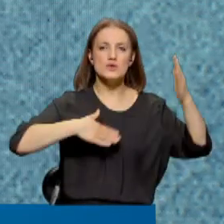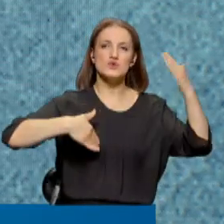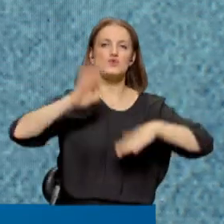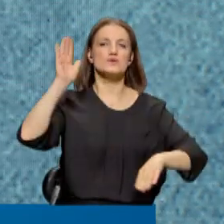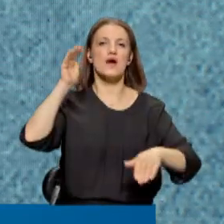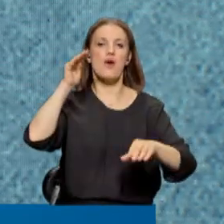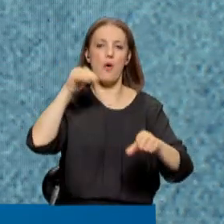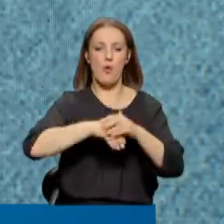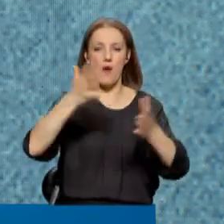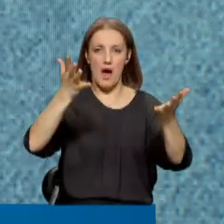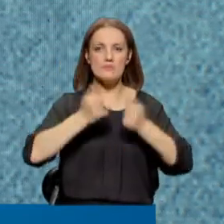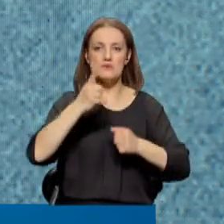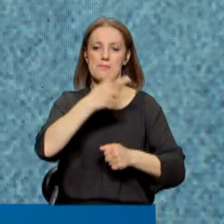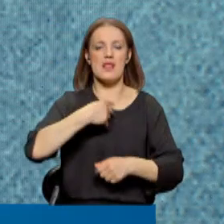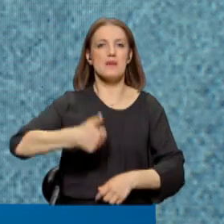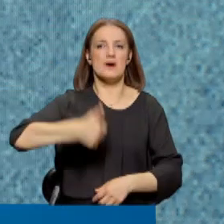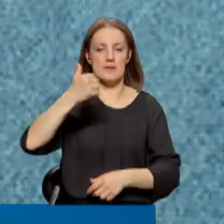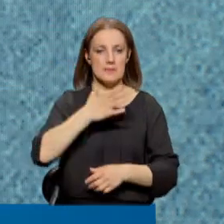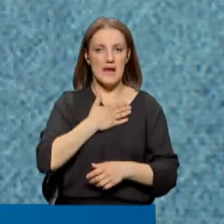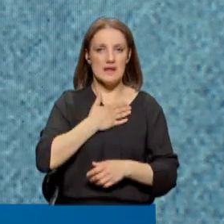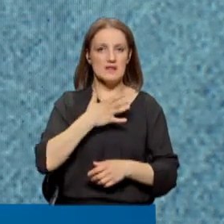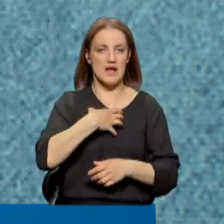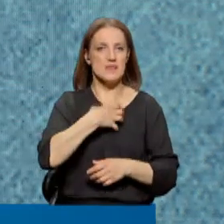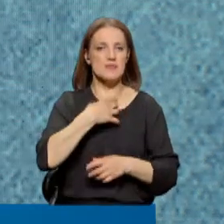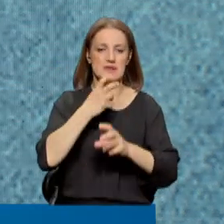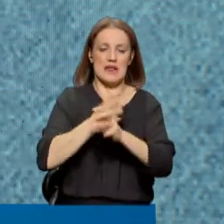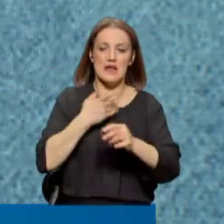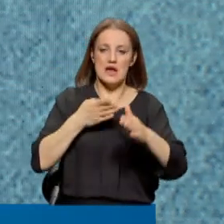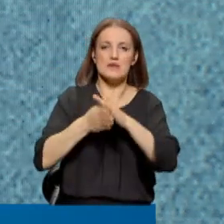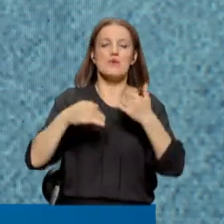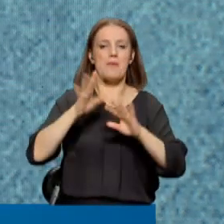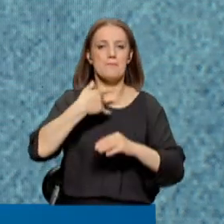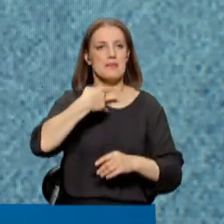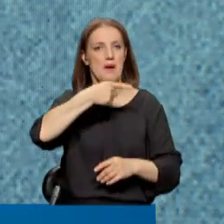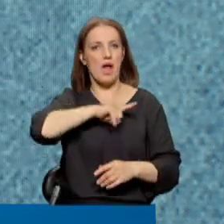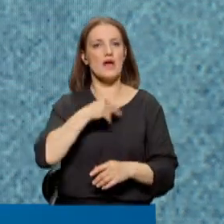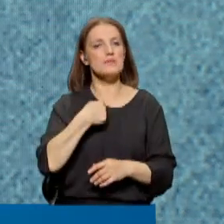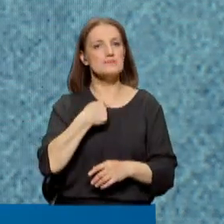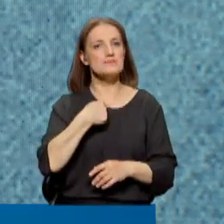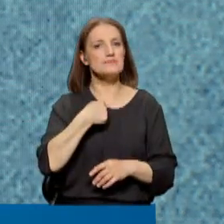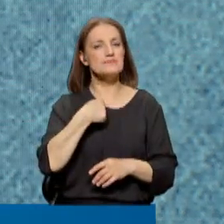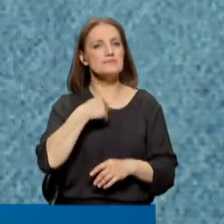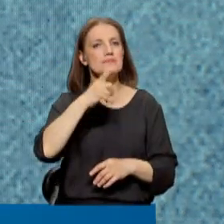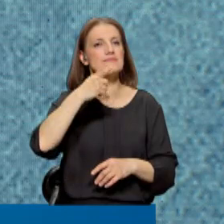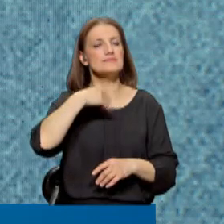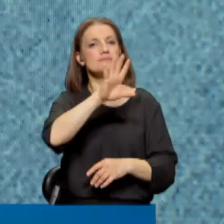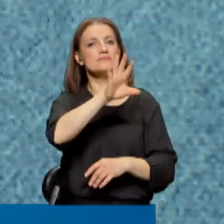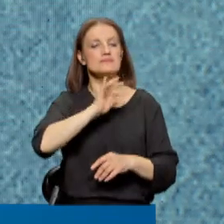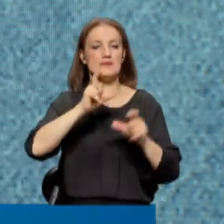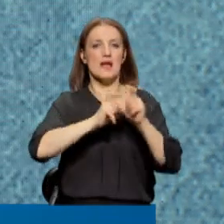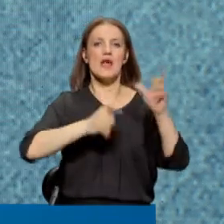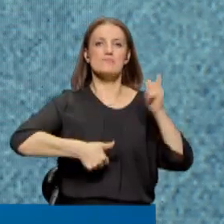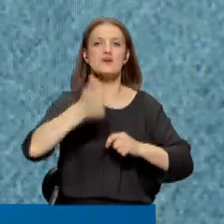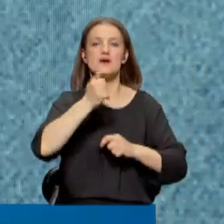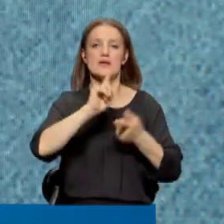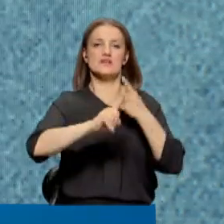oyunu almış bir belediye başkanı. Ben kendimi de taca atmıyorum ama benim adayım da CHP Genel Başkanı, Genel Başkanım